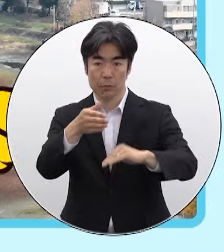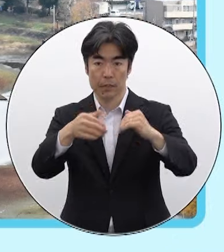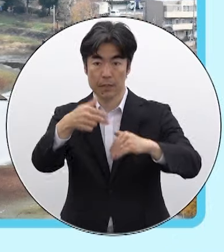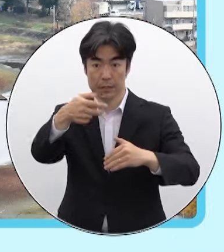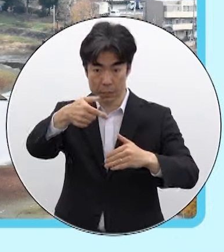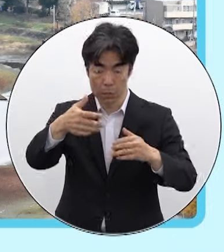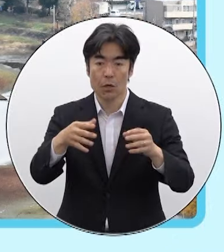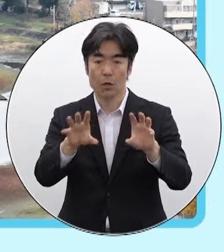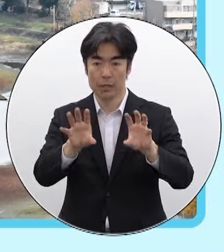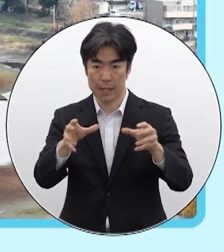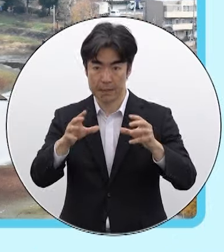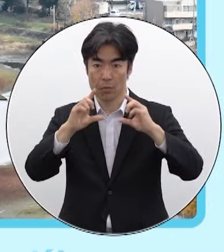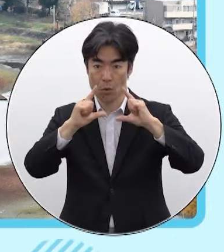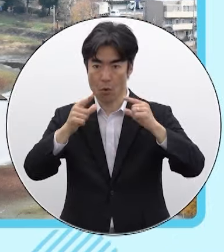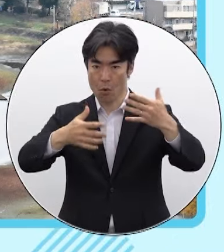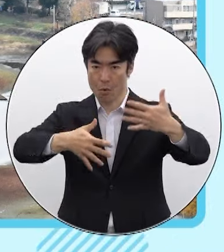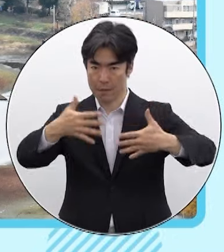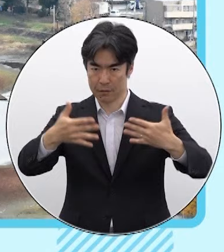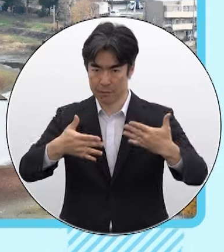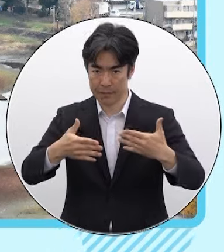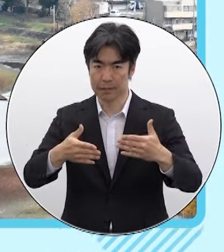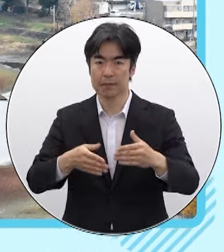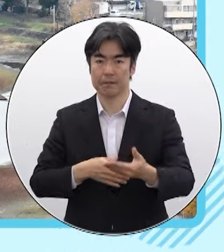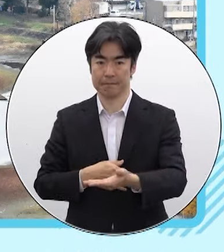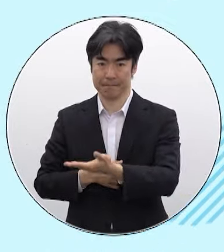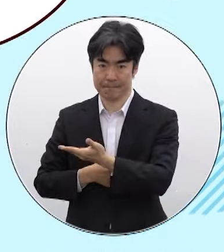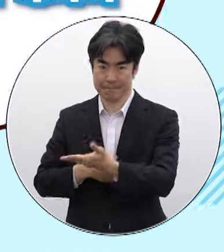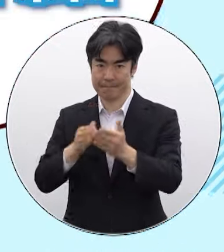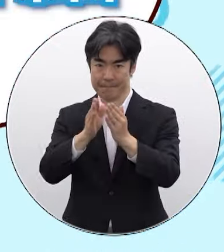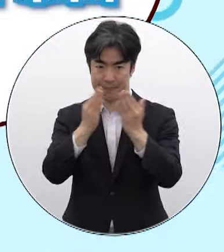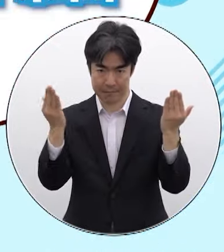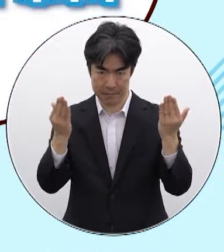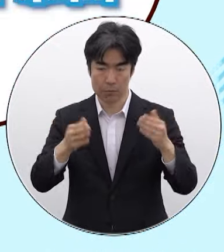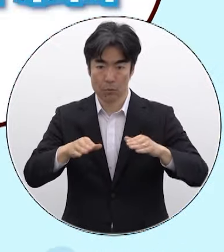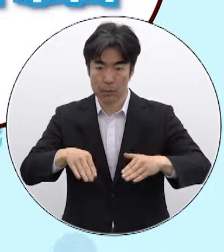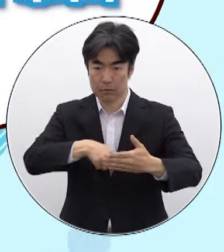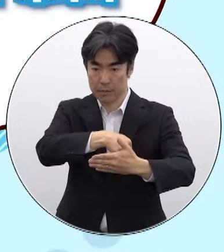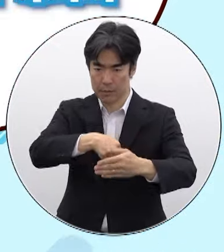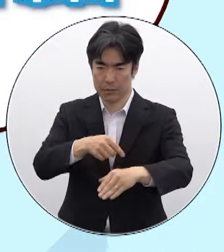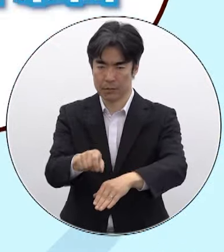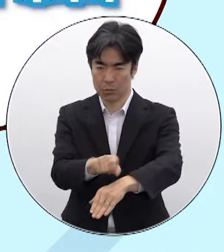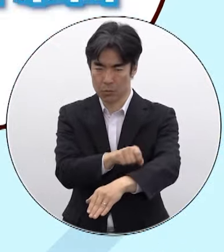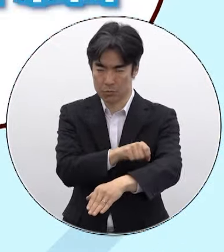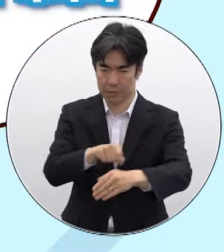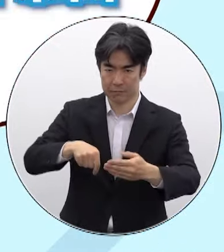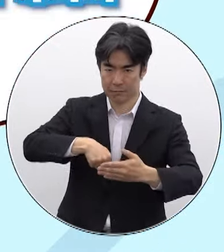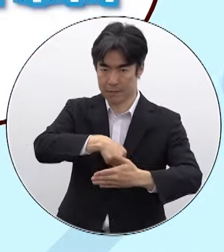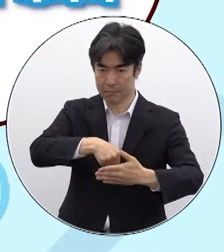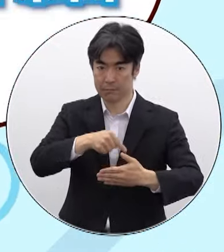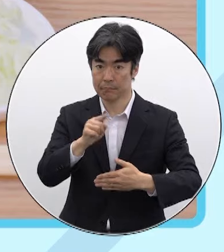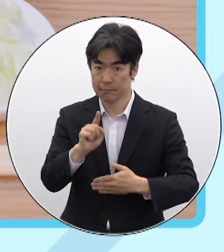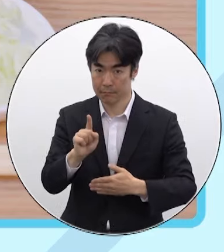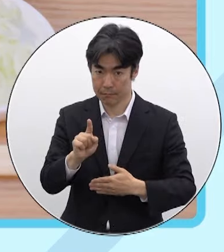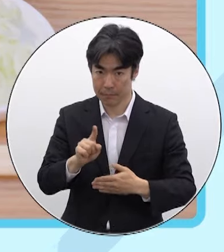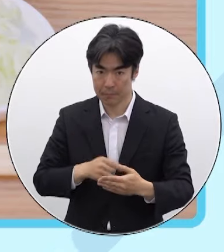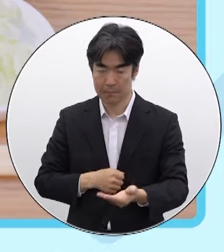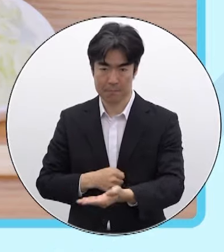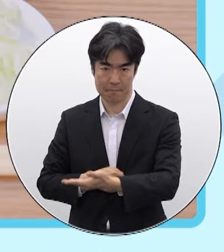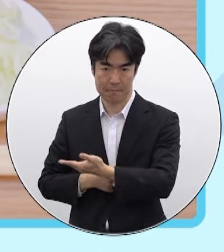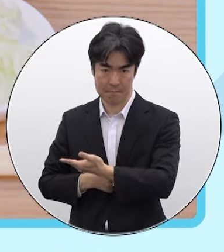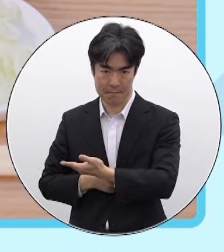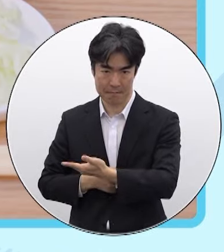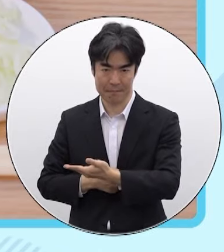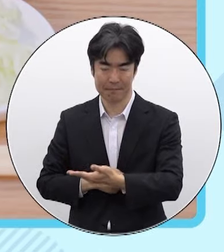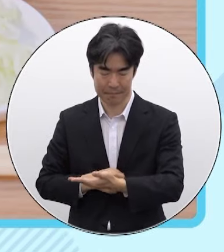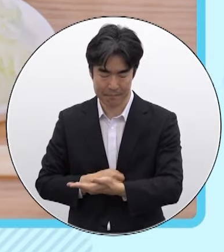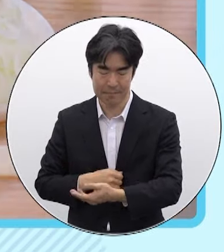越谷市のテレビ広報番組越谷コレクション。今回の越コレディスカバリーは特別編、人気投票